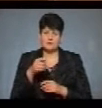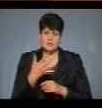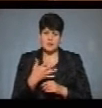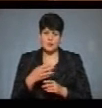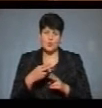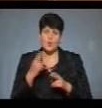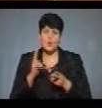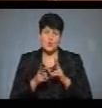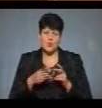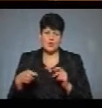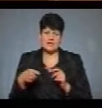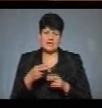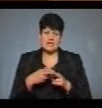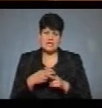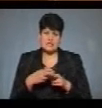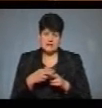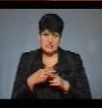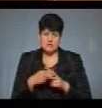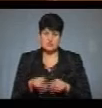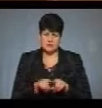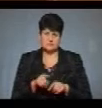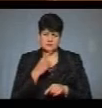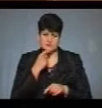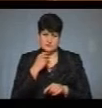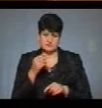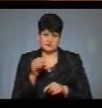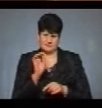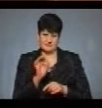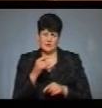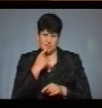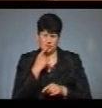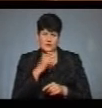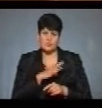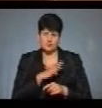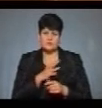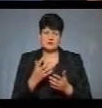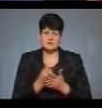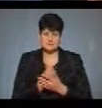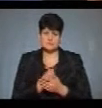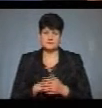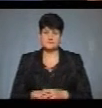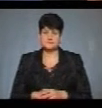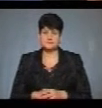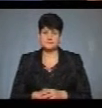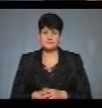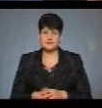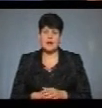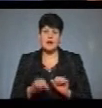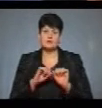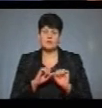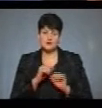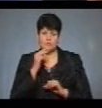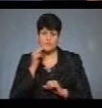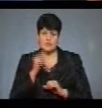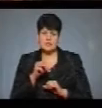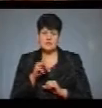ніж зі слідами речовини бурого кольору, виявлений під журнальним стойлком, який був поміщений до паперового конверту. Адвокат обвинуваченого Тарас